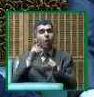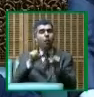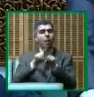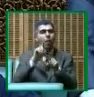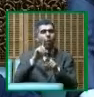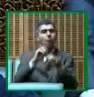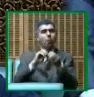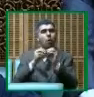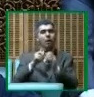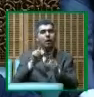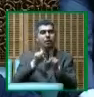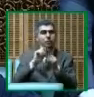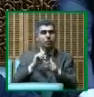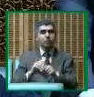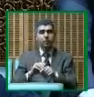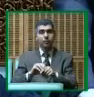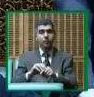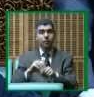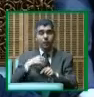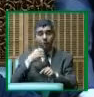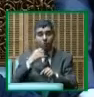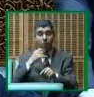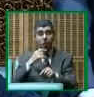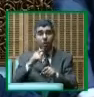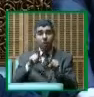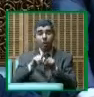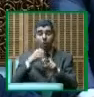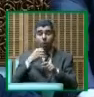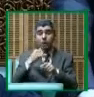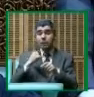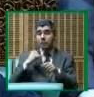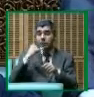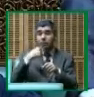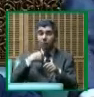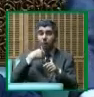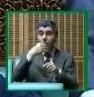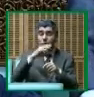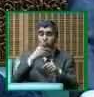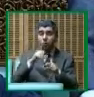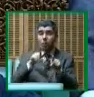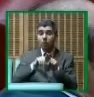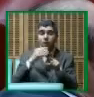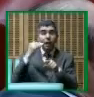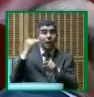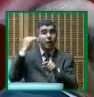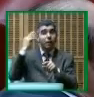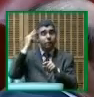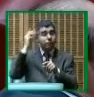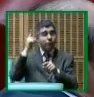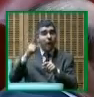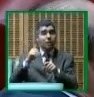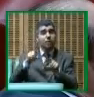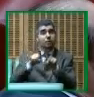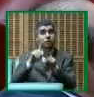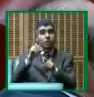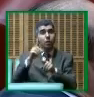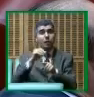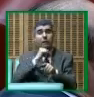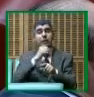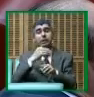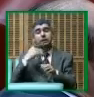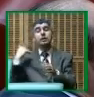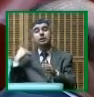بمدينة الدار البيضاء أو بمدينة مكناس. وأيضا أذكر بأن هناك الشق